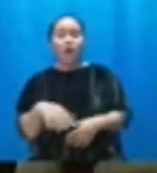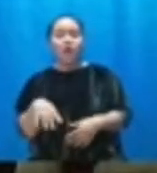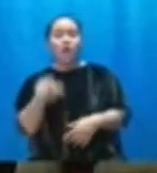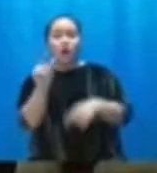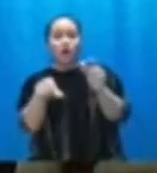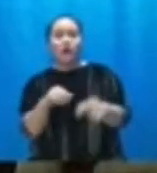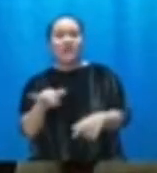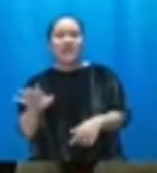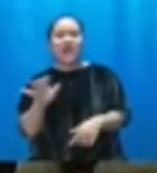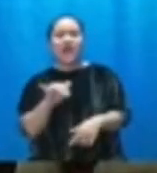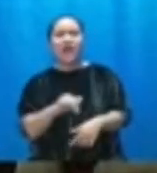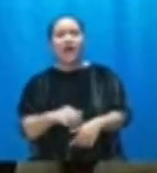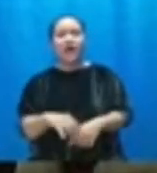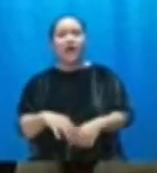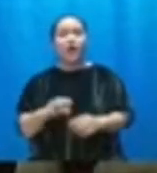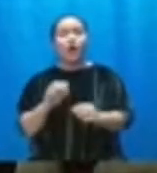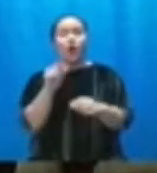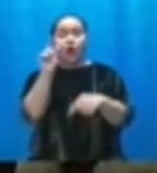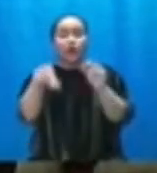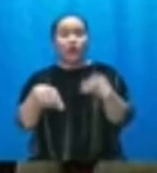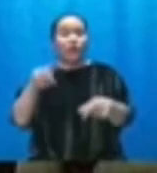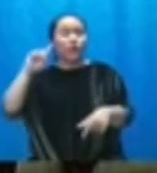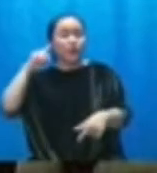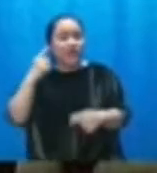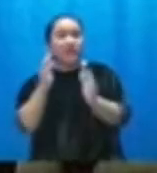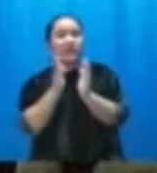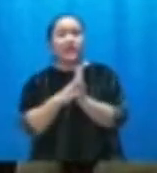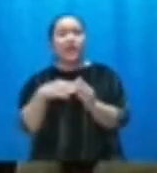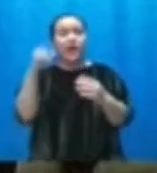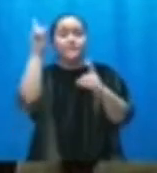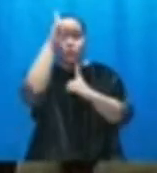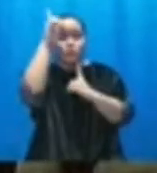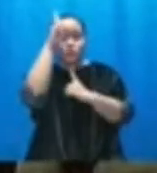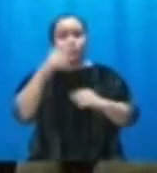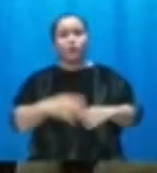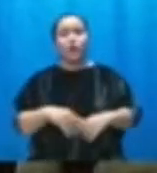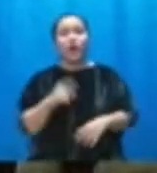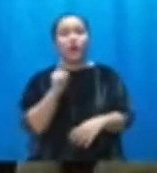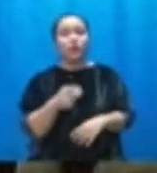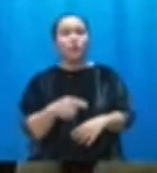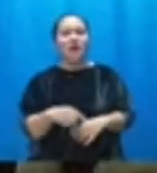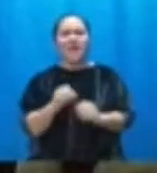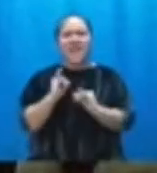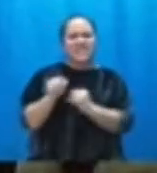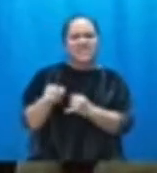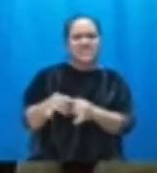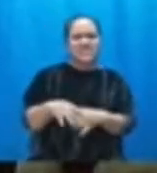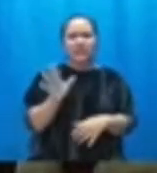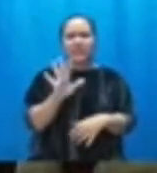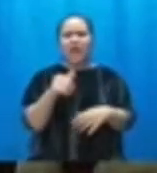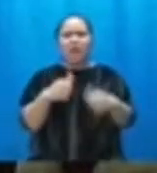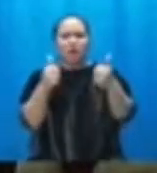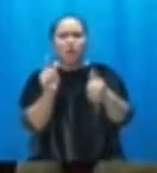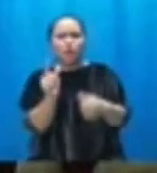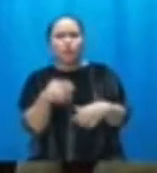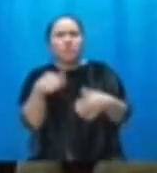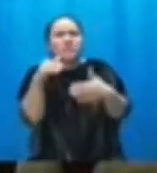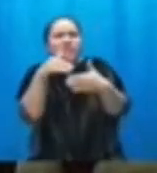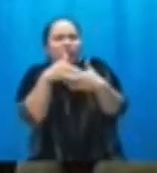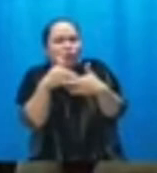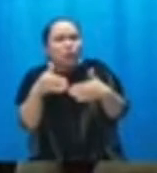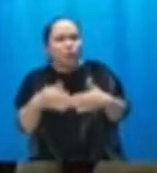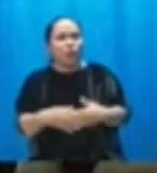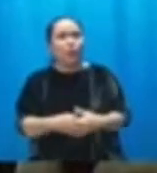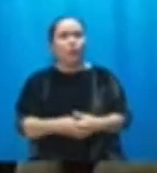tidak boleh disentuh Hai Yesus di sini ditampilkan sebagai seorang tokoh yang menguasai